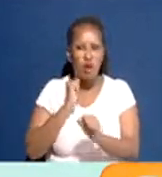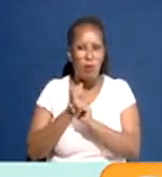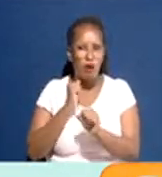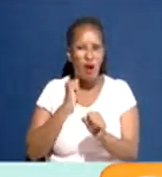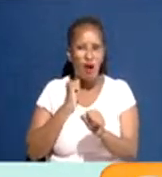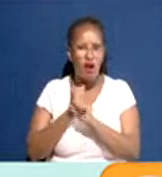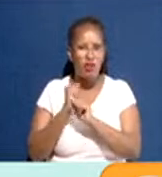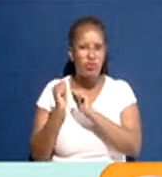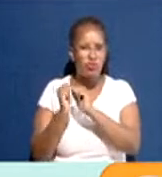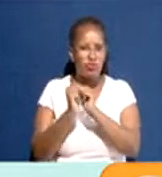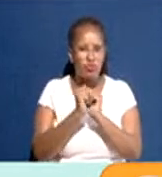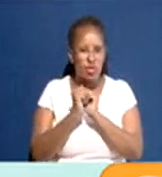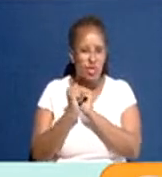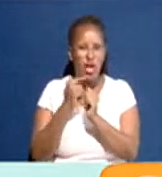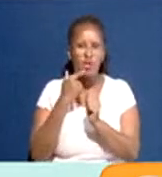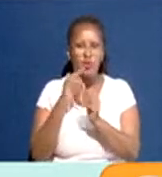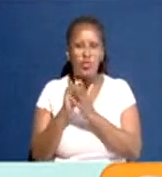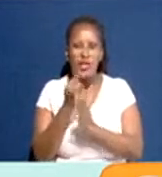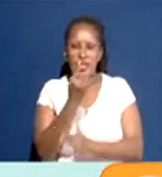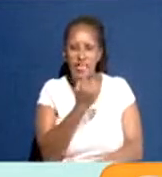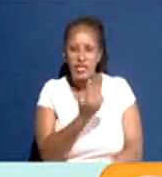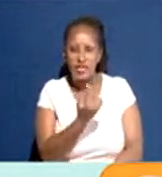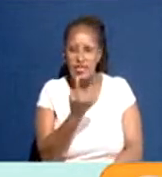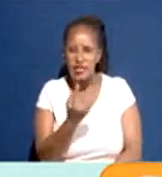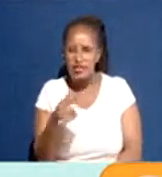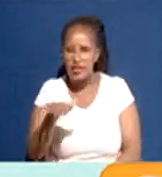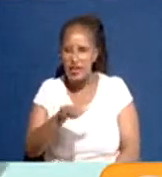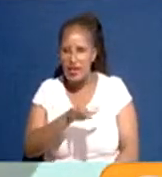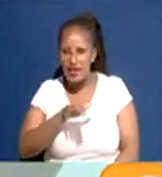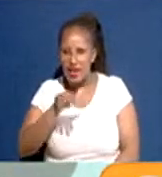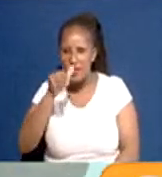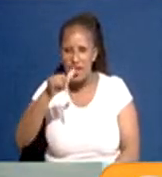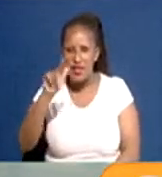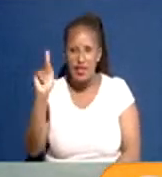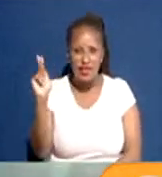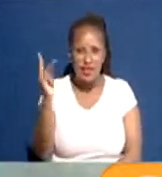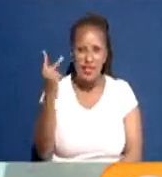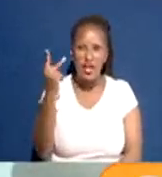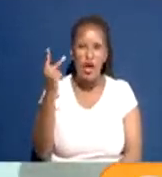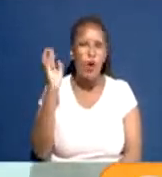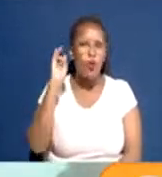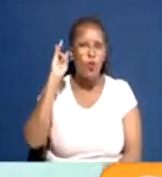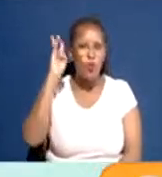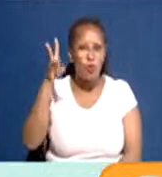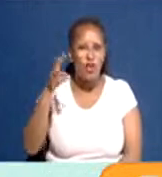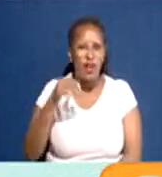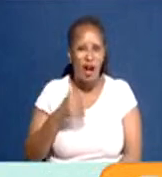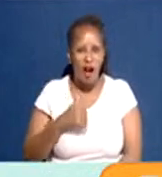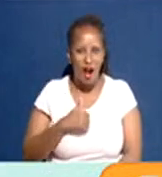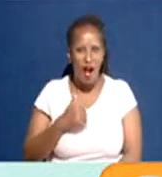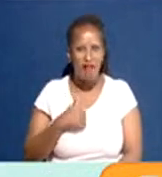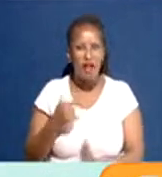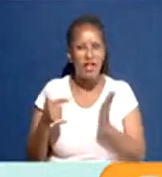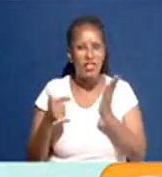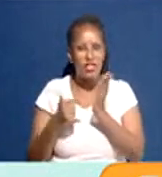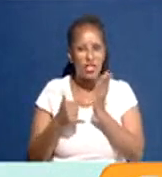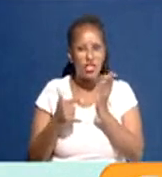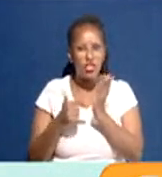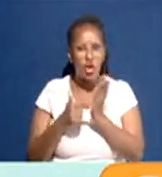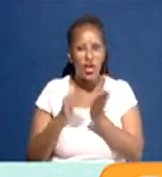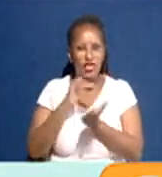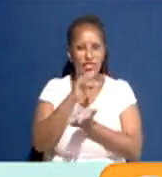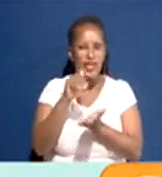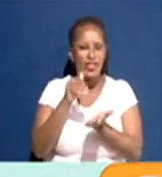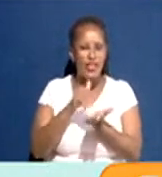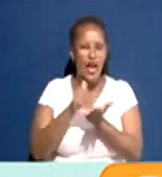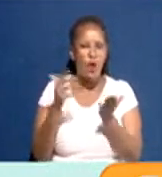ili katika kila ward, katika taifa letu la Kenya, tuwe na digital hub, mahali